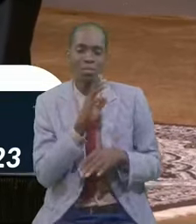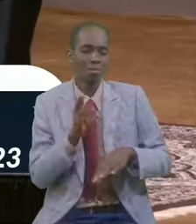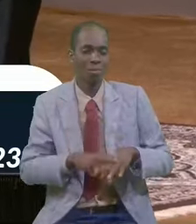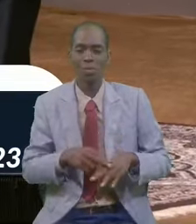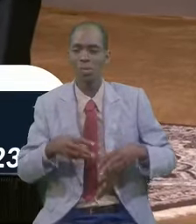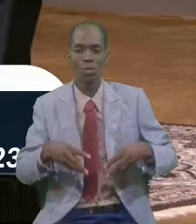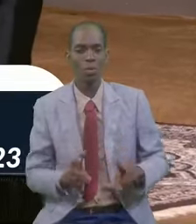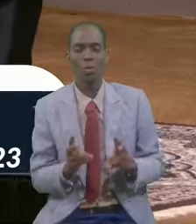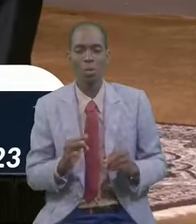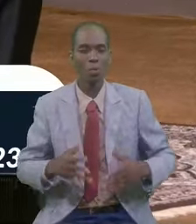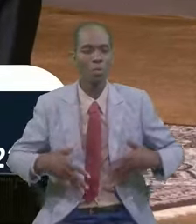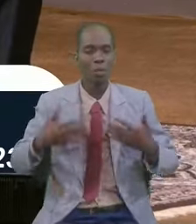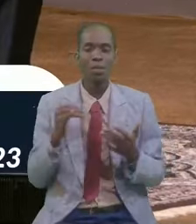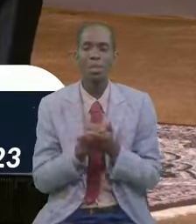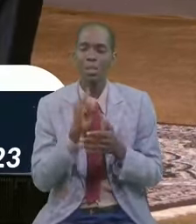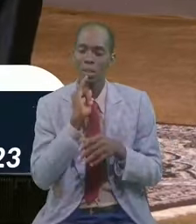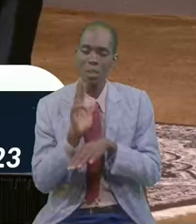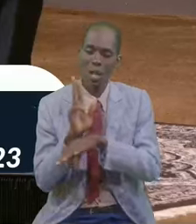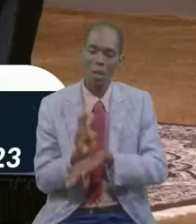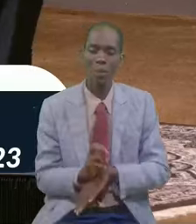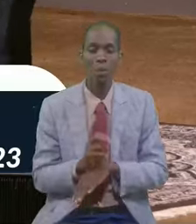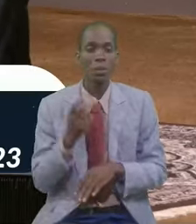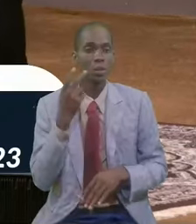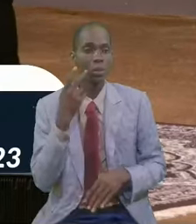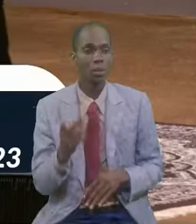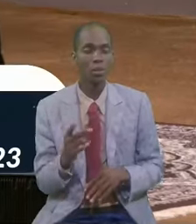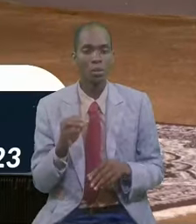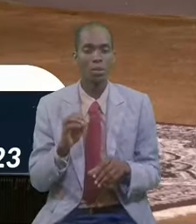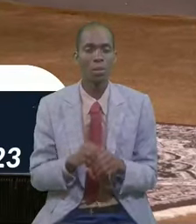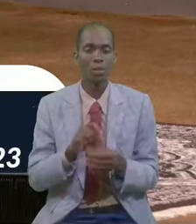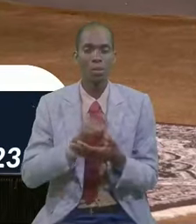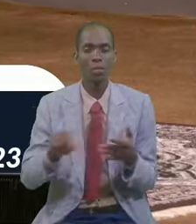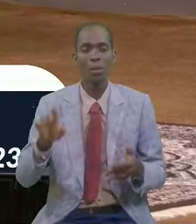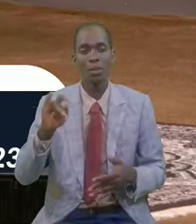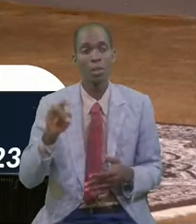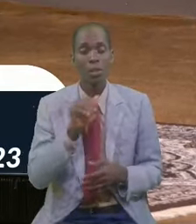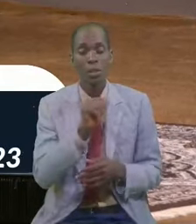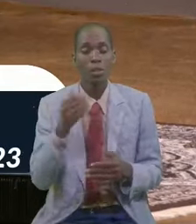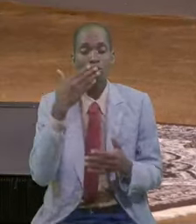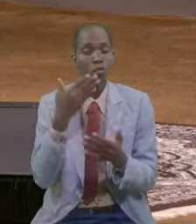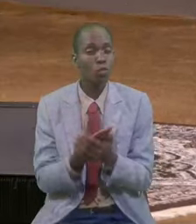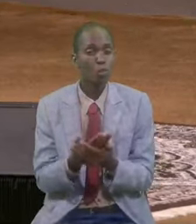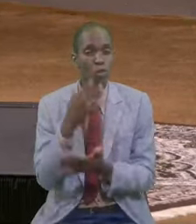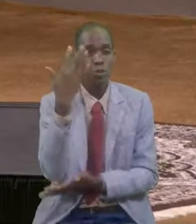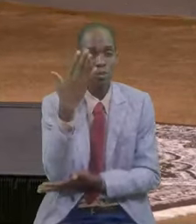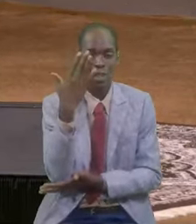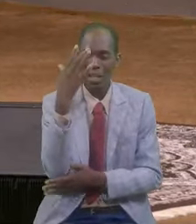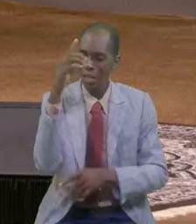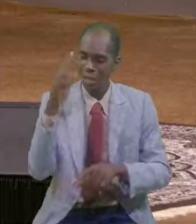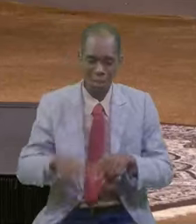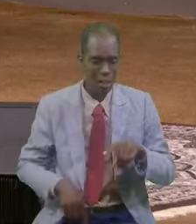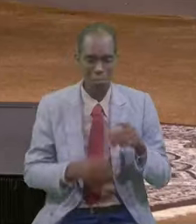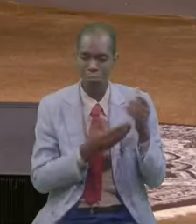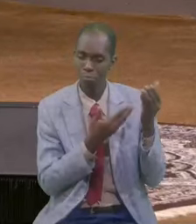comportement. C'est l'habitude, verset 18. Un bon arbre ne peut